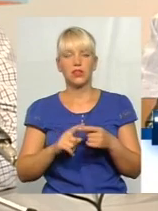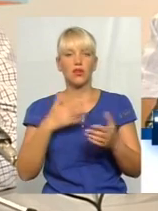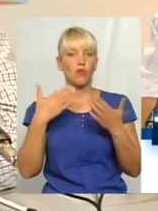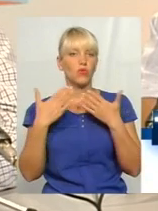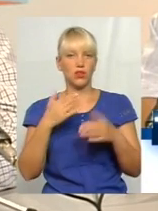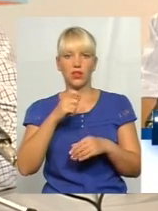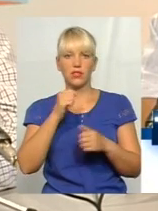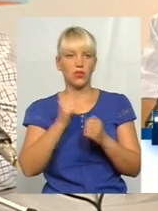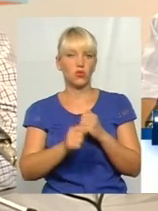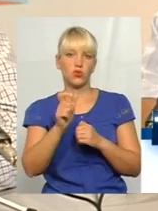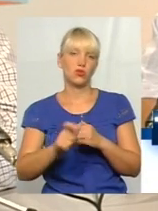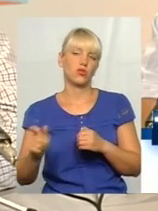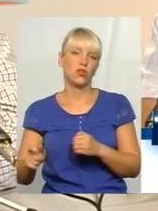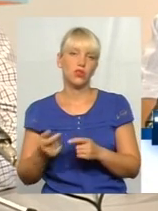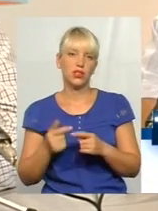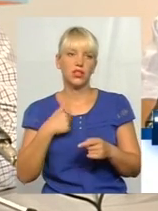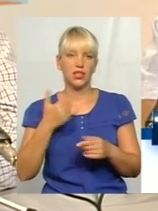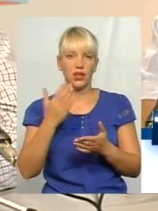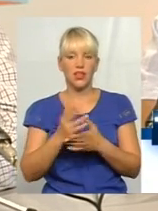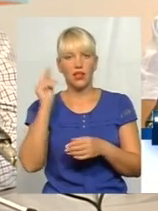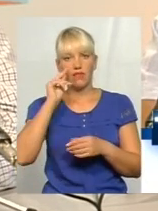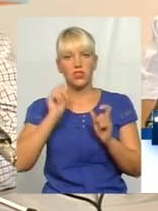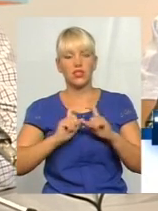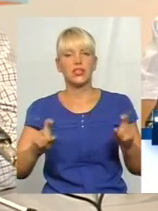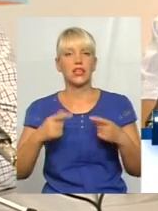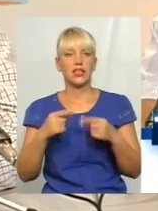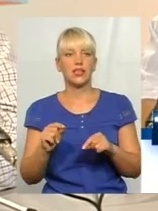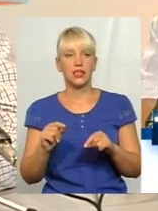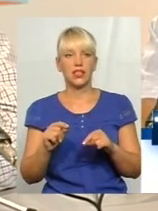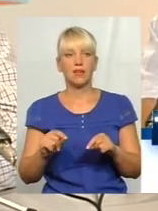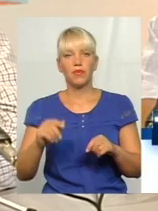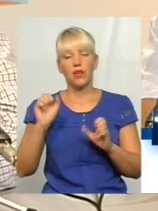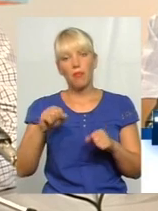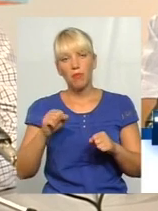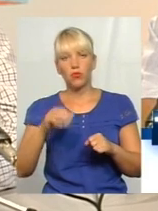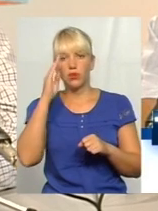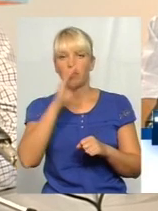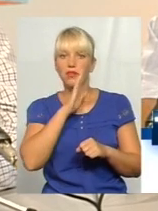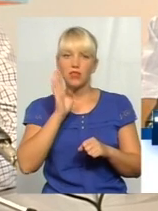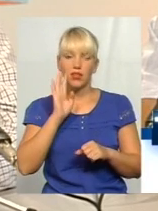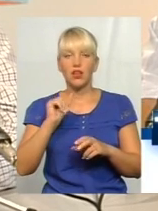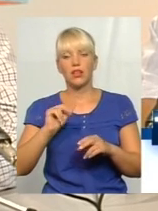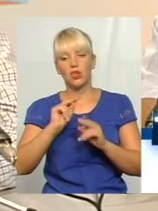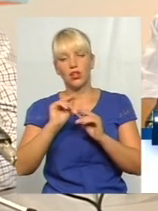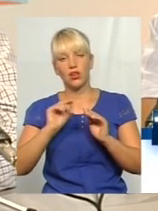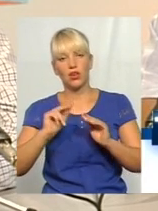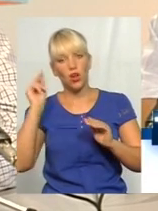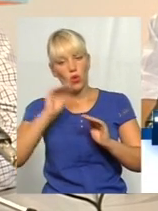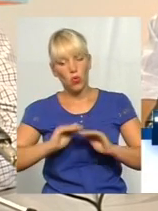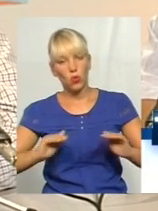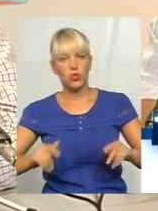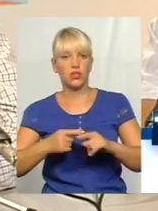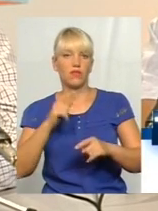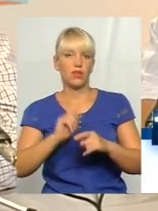кожної людини є навчальні заклади де Мабуть що батьки учні вболівають за директора вболівають за